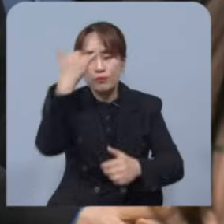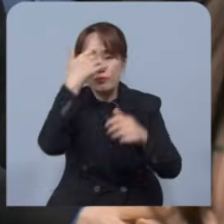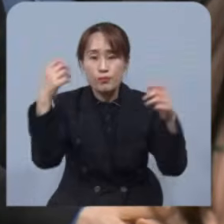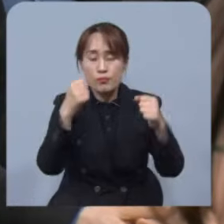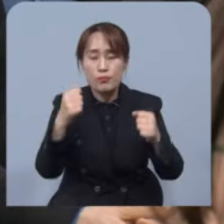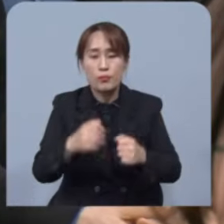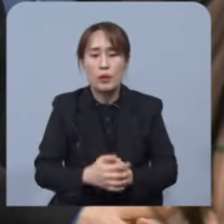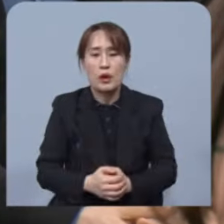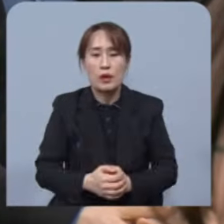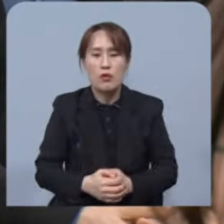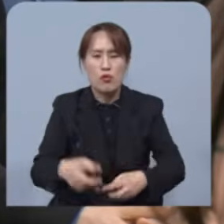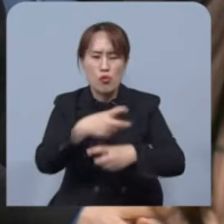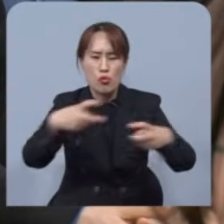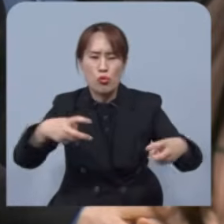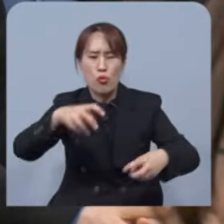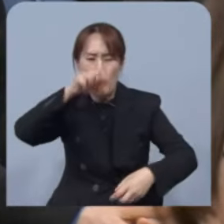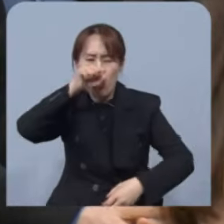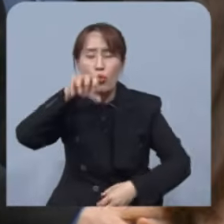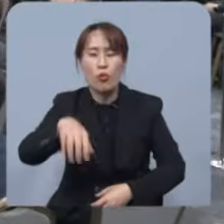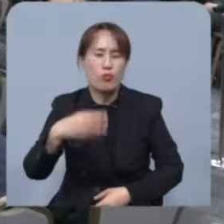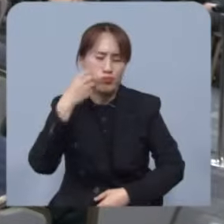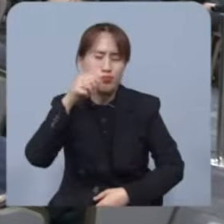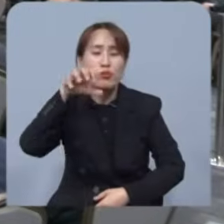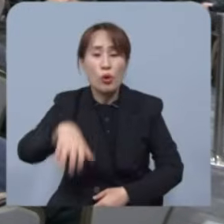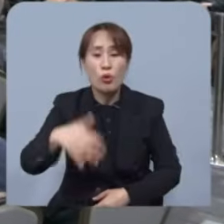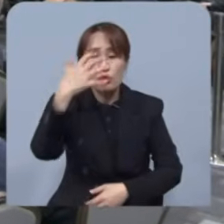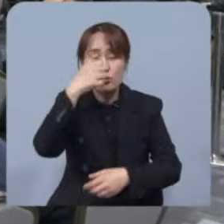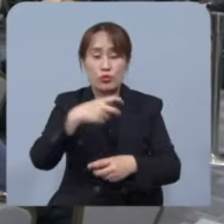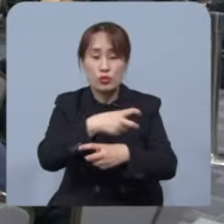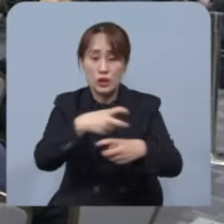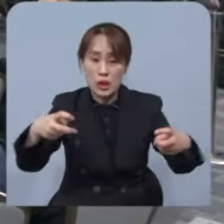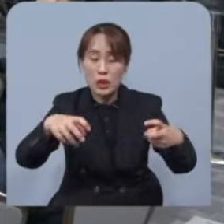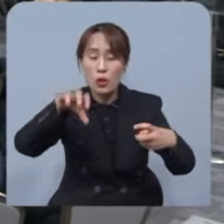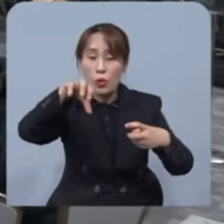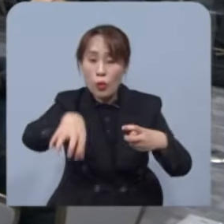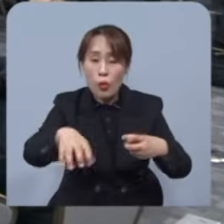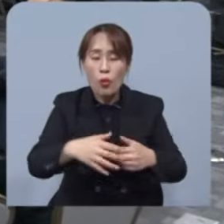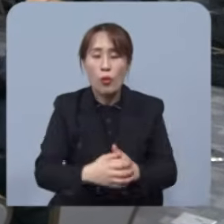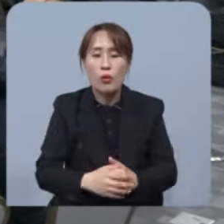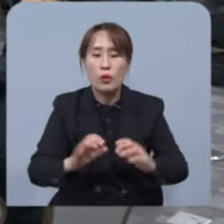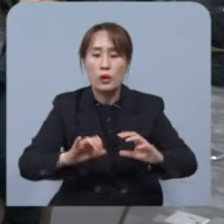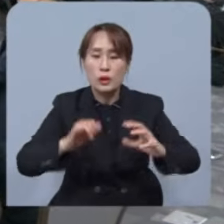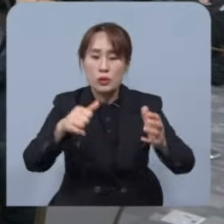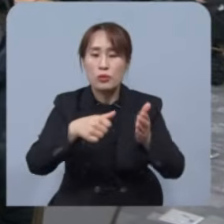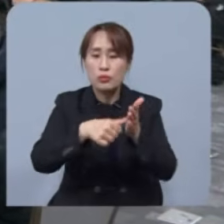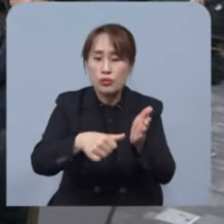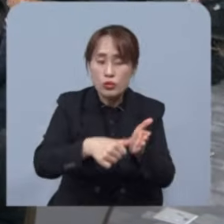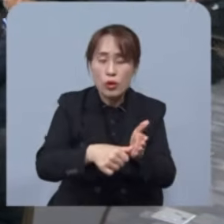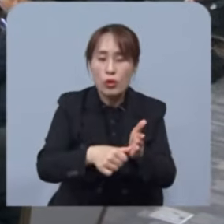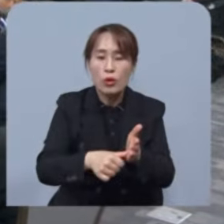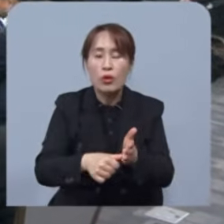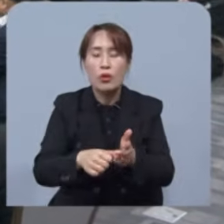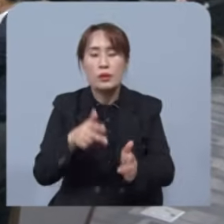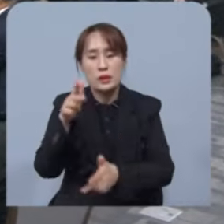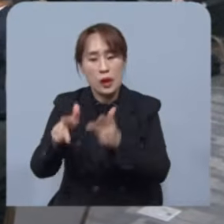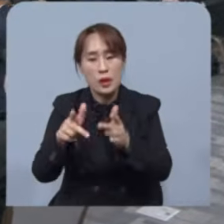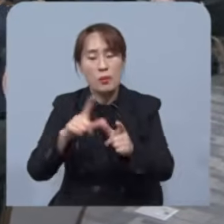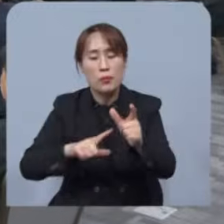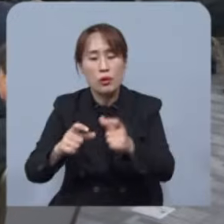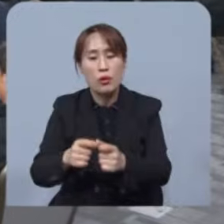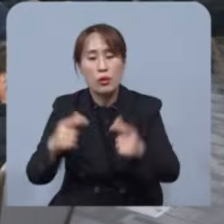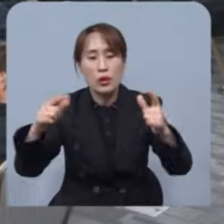충북은 사통팔달 지역입니다. 대한민국의 사통팔달에서 글로벌 소재 부품 산업이